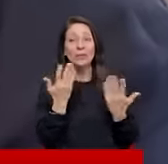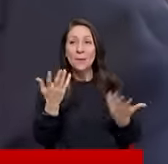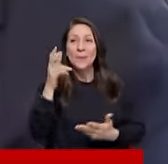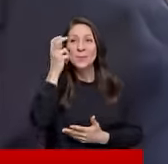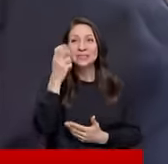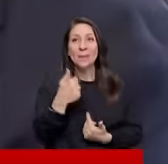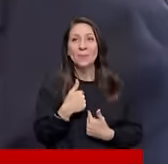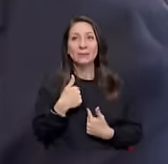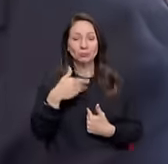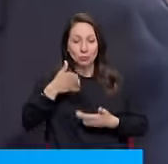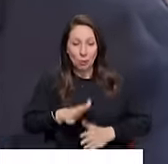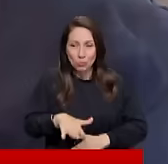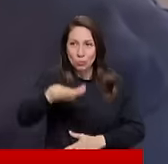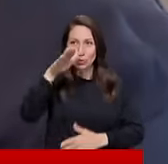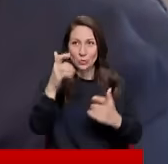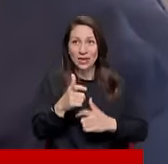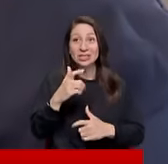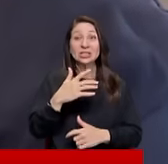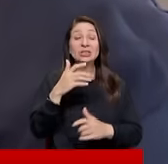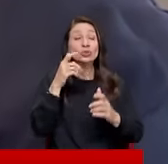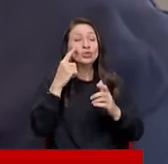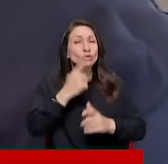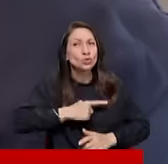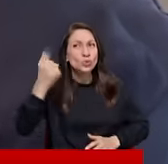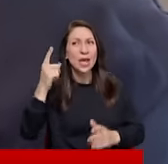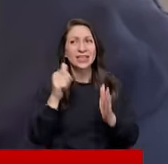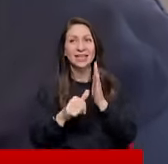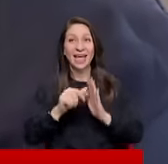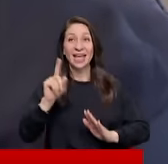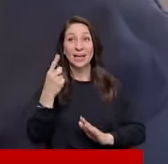Manisa benim doğup büyüdüğüm yer. Cumhuriyet tarihinde ilk kez